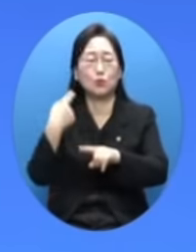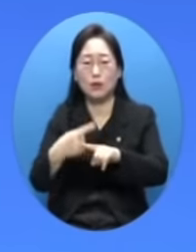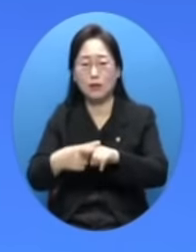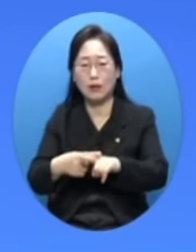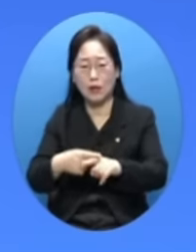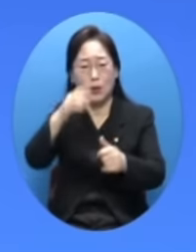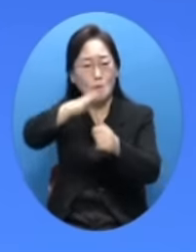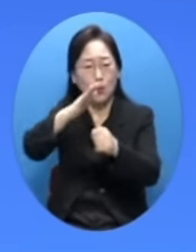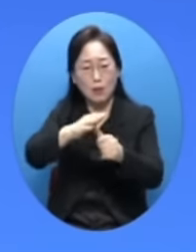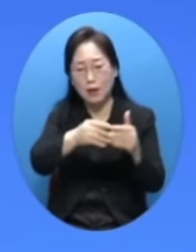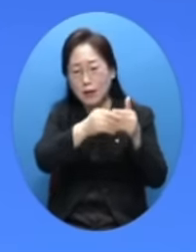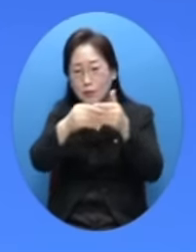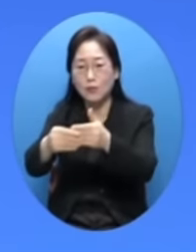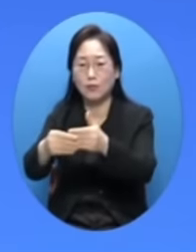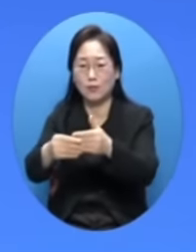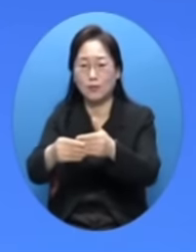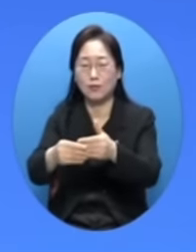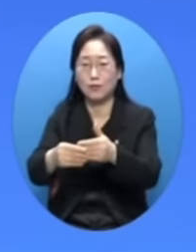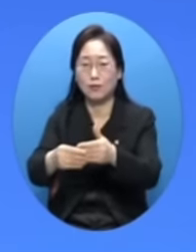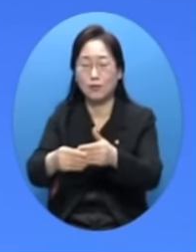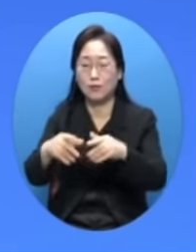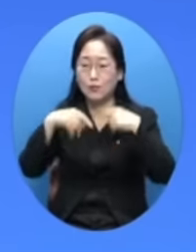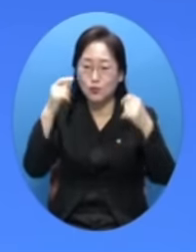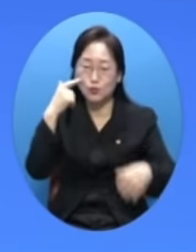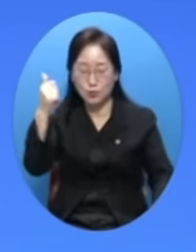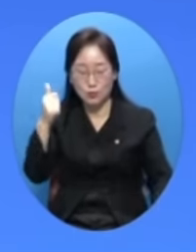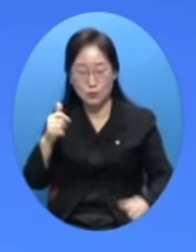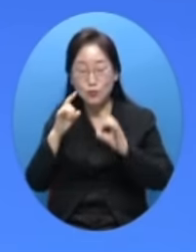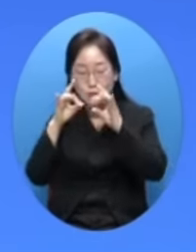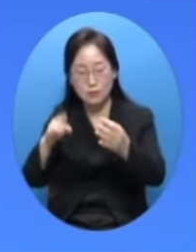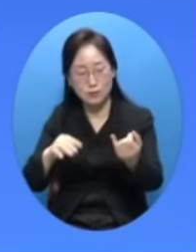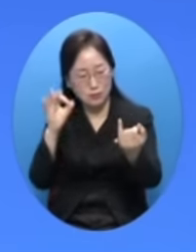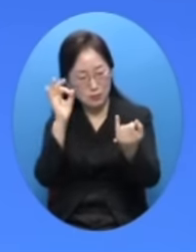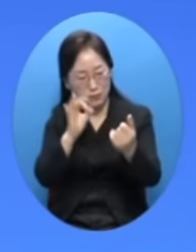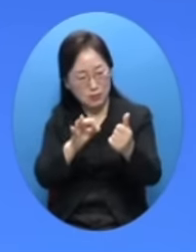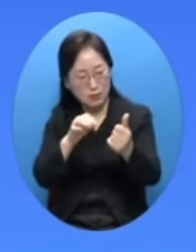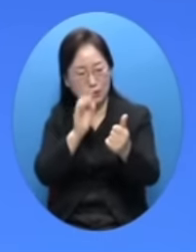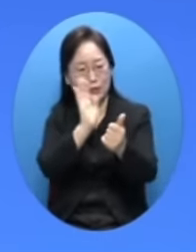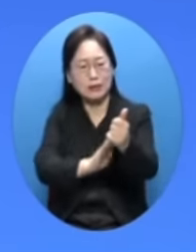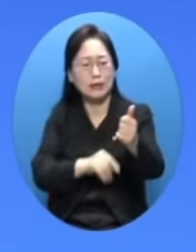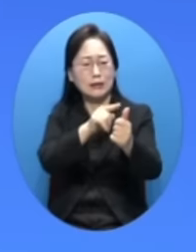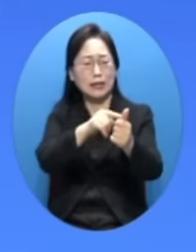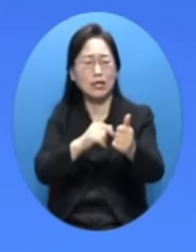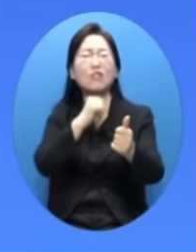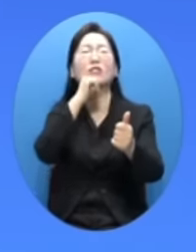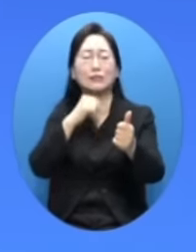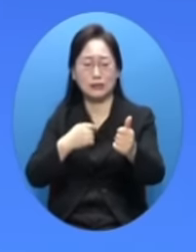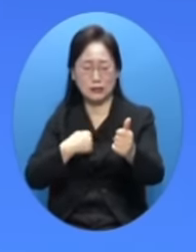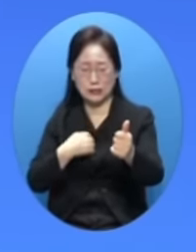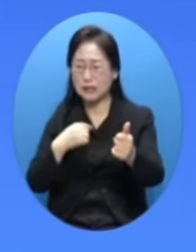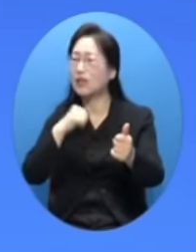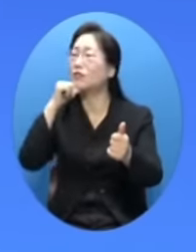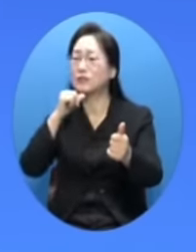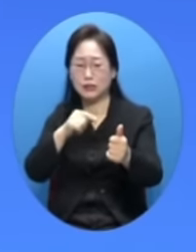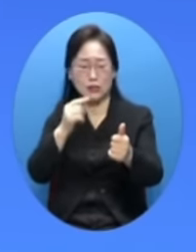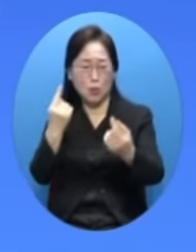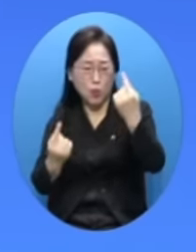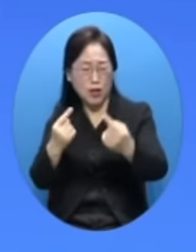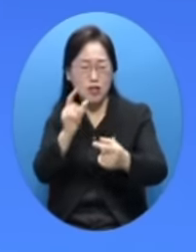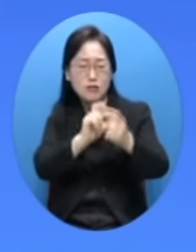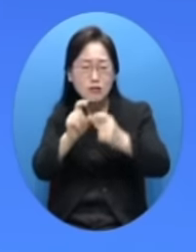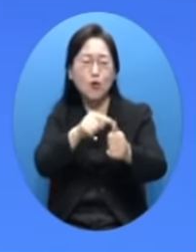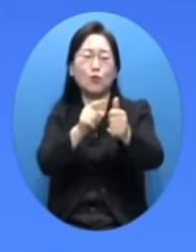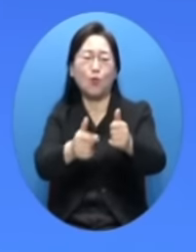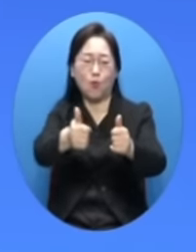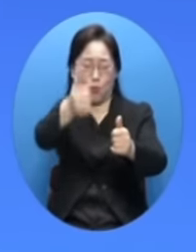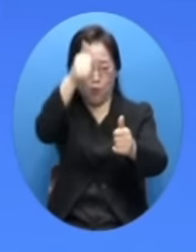그래서 우리 조용규 사님이 우리 강영 받사 보고 야 나도 거짓 못봐 넌 나보다 더 거구나